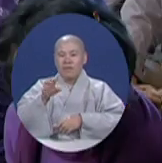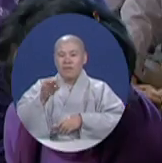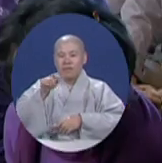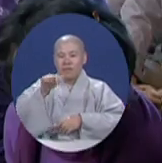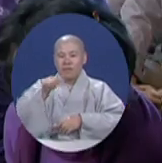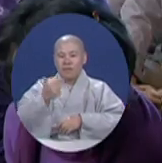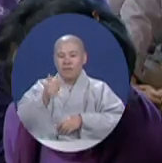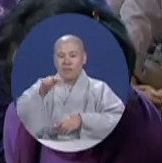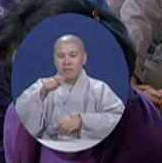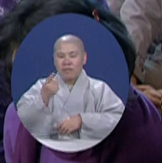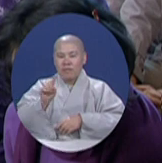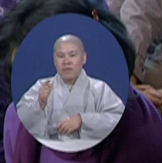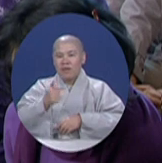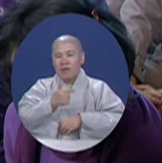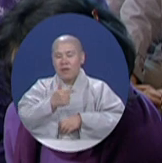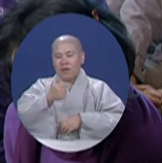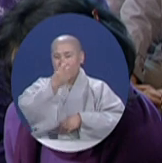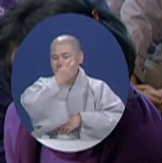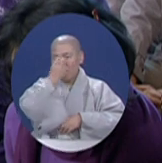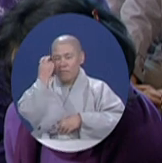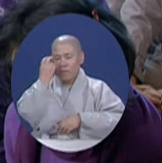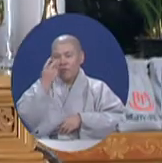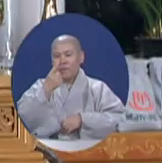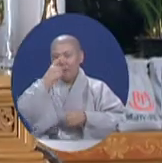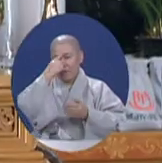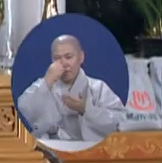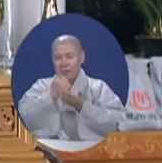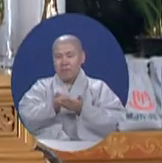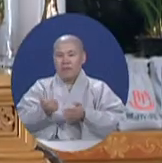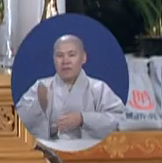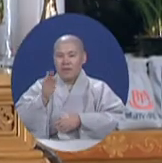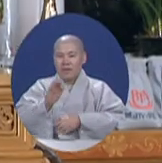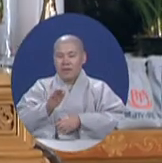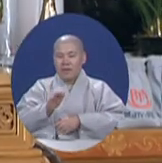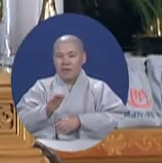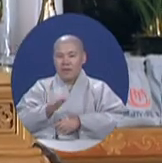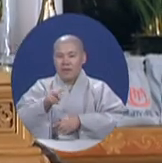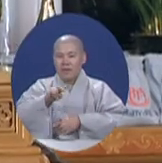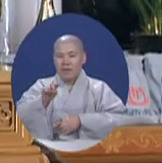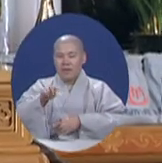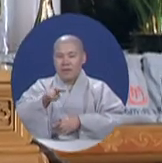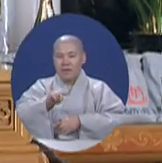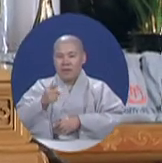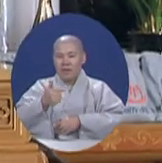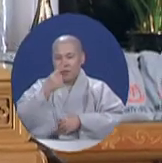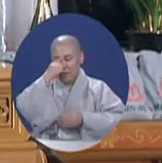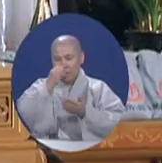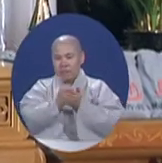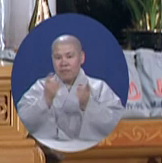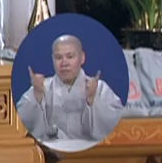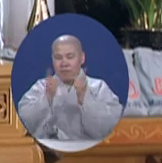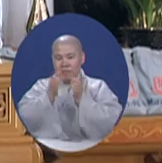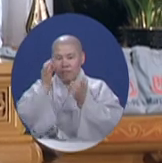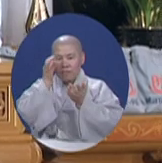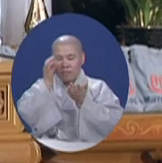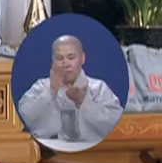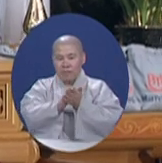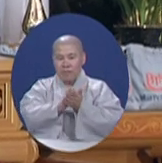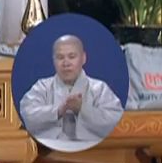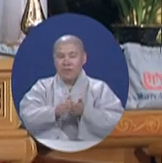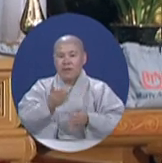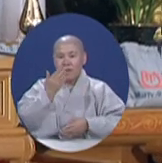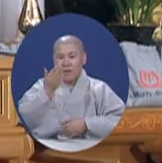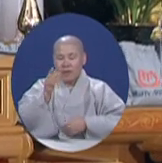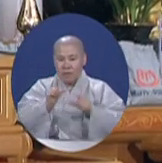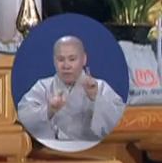공부하고 대단한 그런 학동 아닙니까? 그 숭인 스님이 서산 스님을 더 보고 자네의 기상을